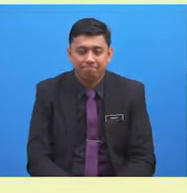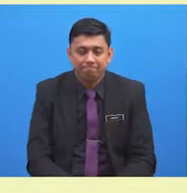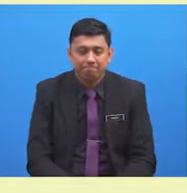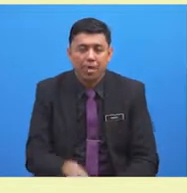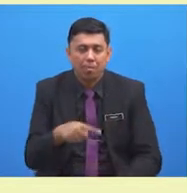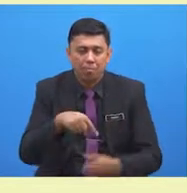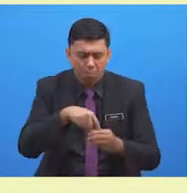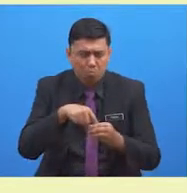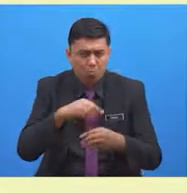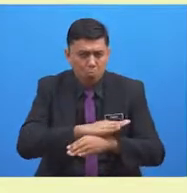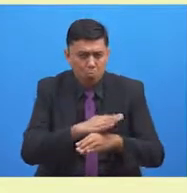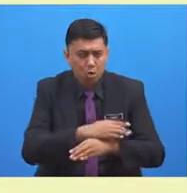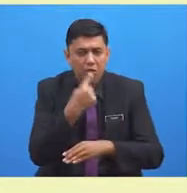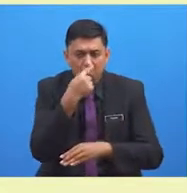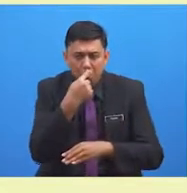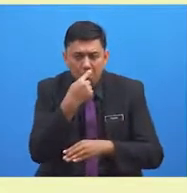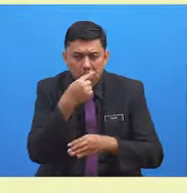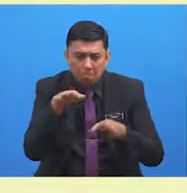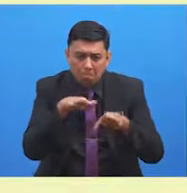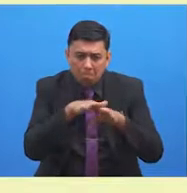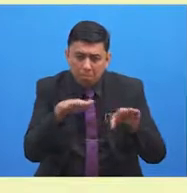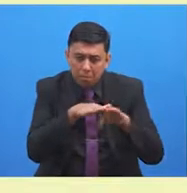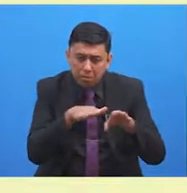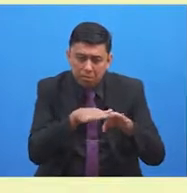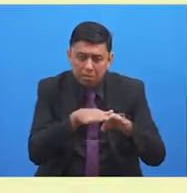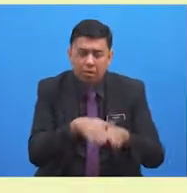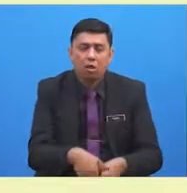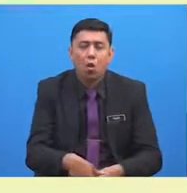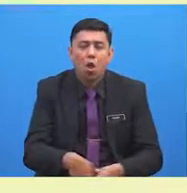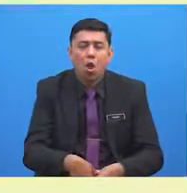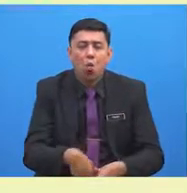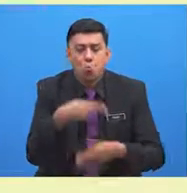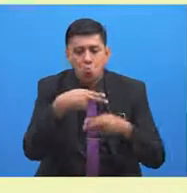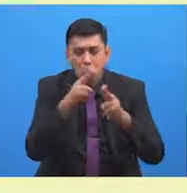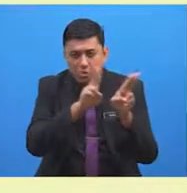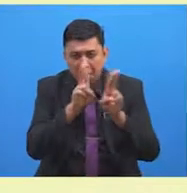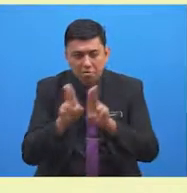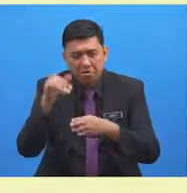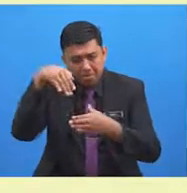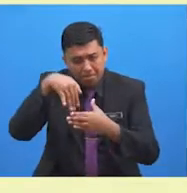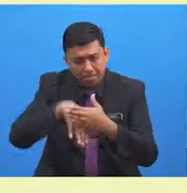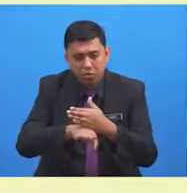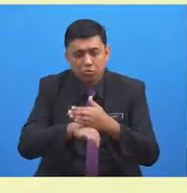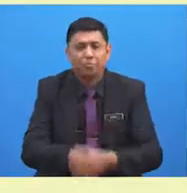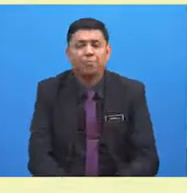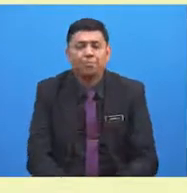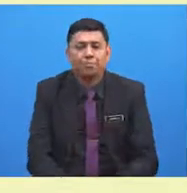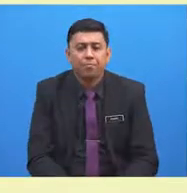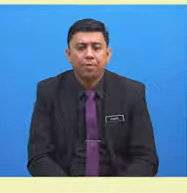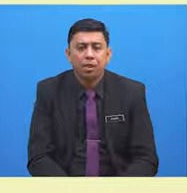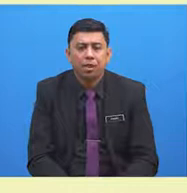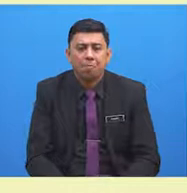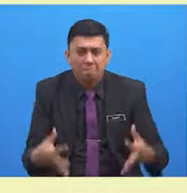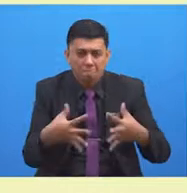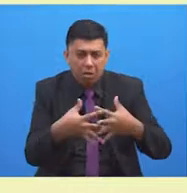Bulu hidung menapis debu dan mikroorganisma dari udara yang masuk dan lapisan mukus yang